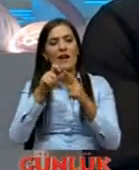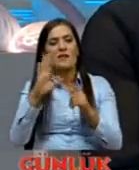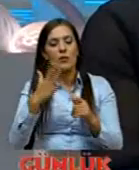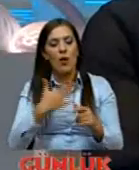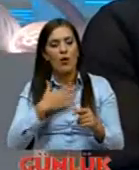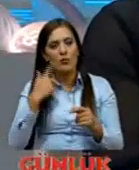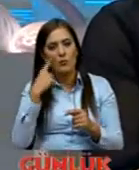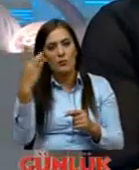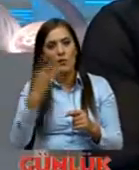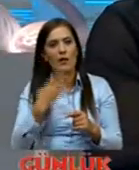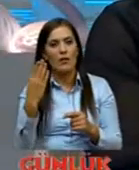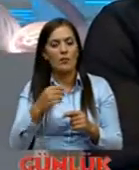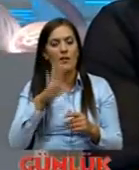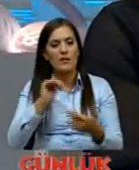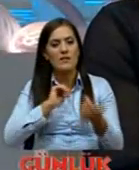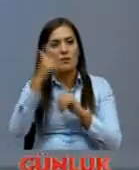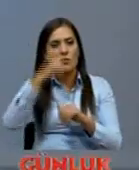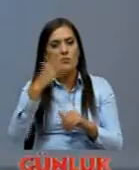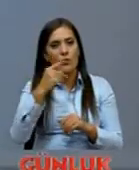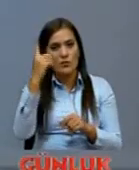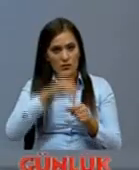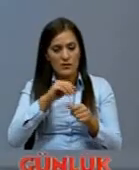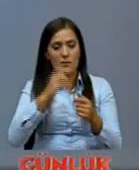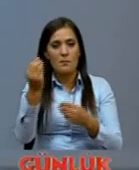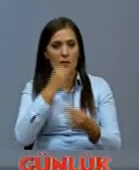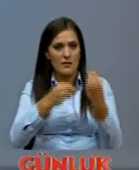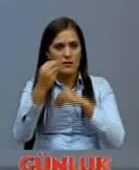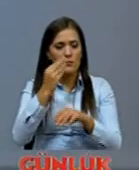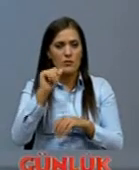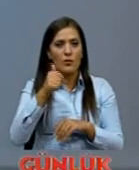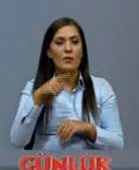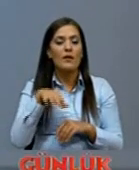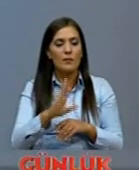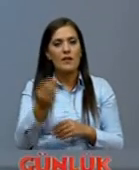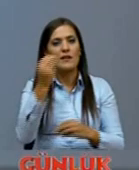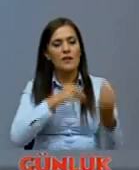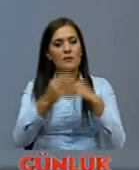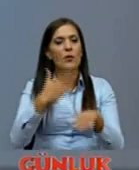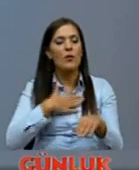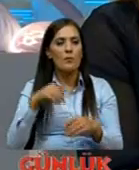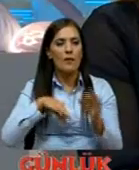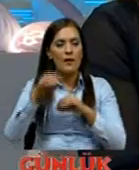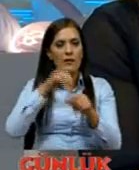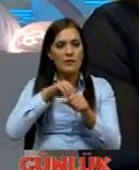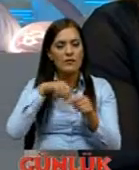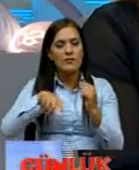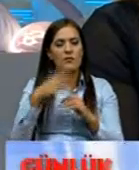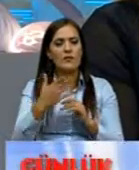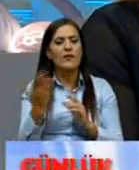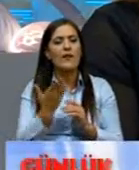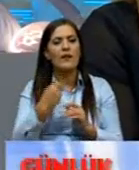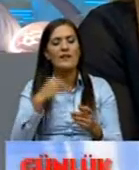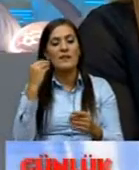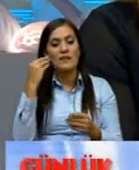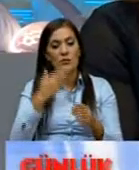kütlesini ön planda tutuyoruz. Kaldı ki sporcu olduğunuz için beslenme çok önemli. Kesinlikle. Öyle değil mi? Evet, beslenmemiz ön planda. Çünkü ne kadar